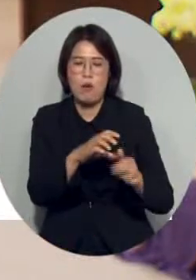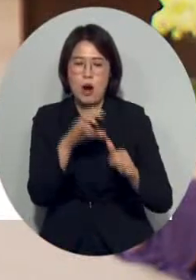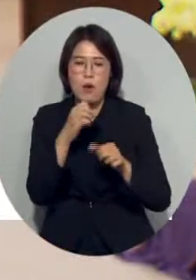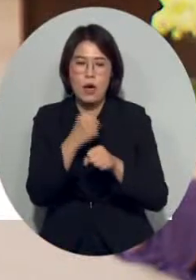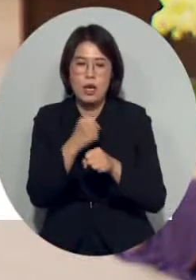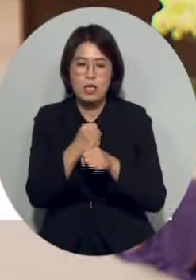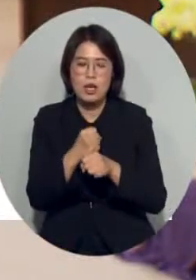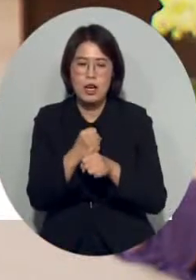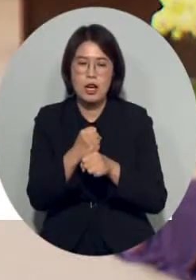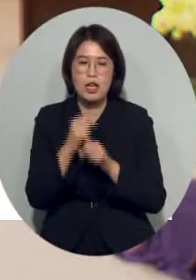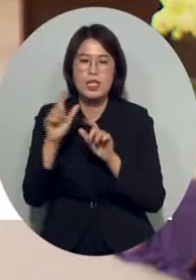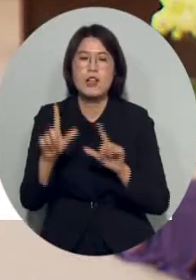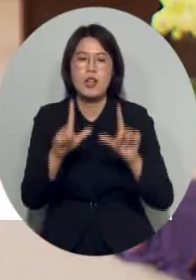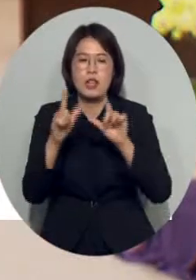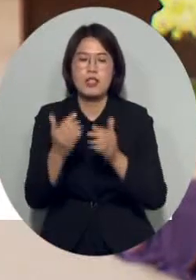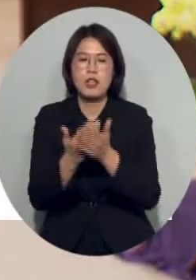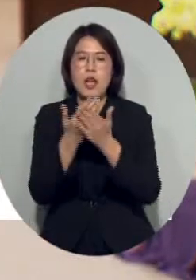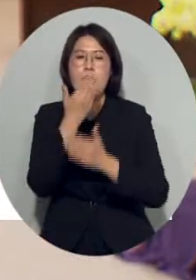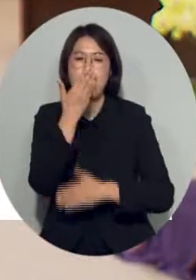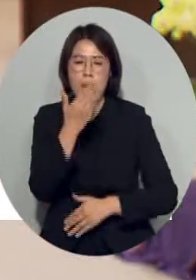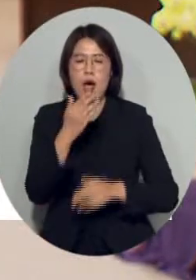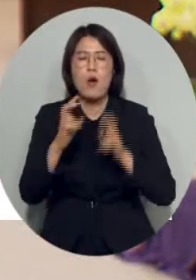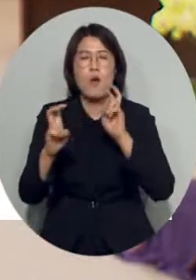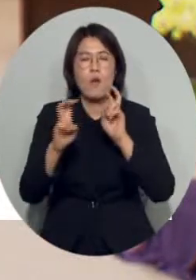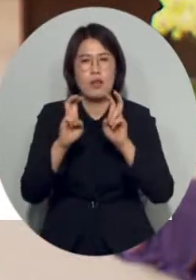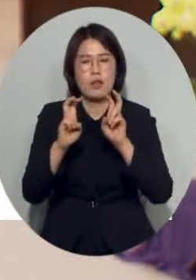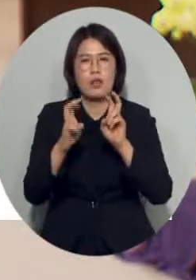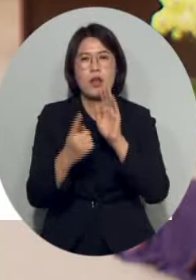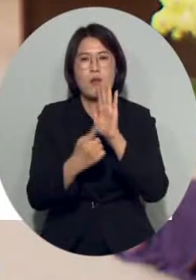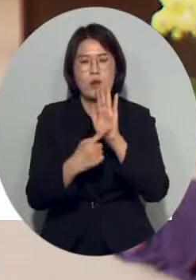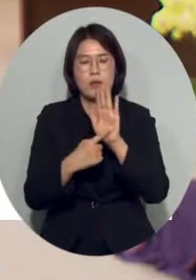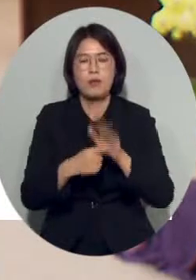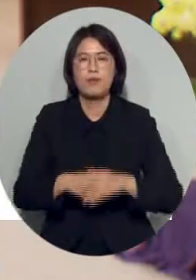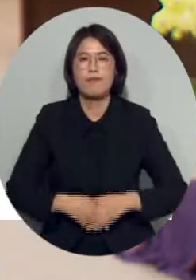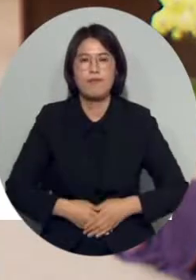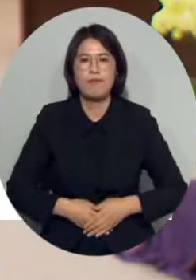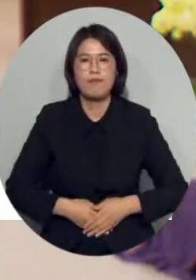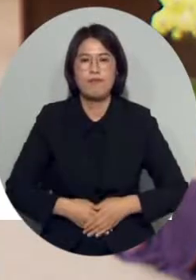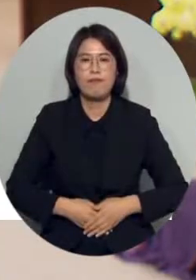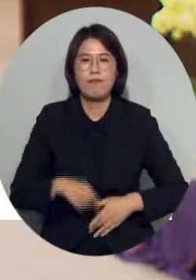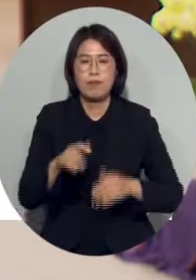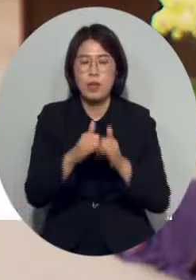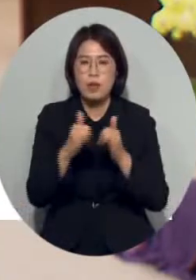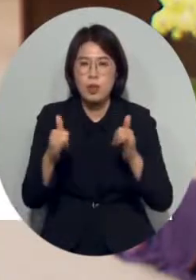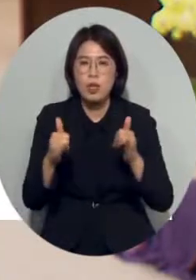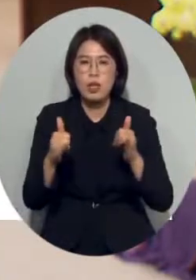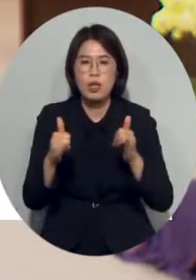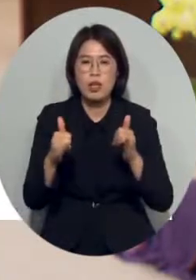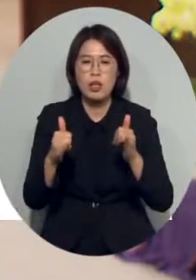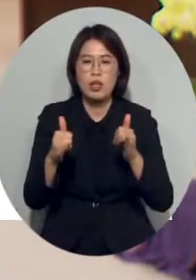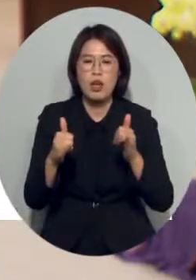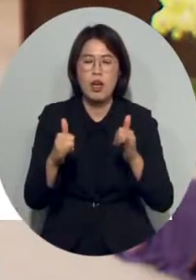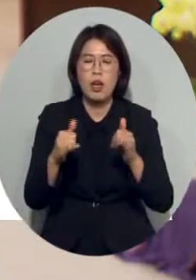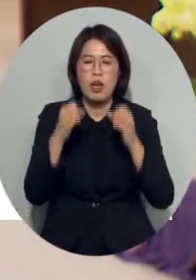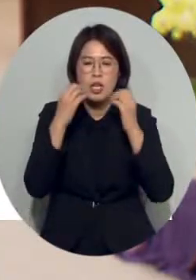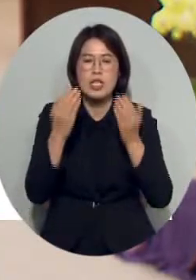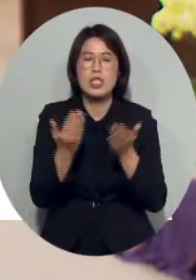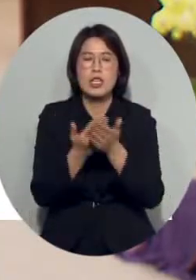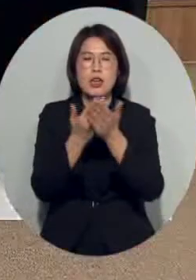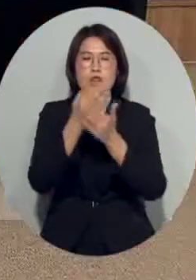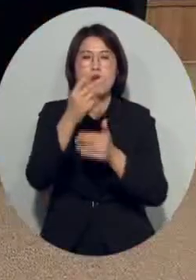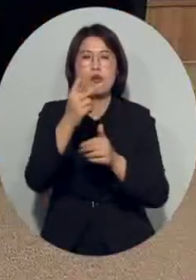영주에 정착해서 성장할 수 있는 소셜 벤처들을 저희들이 모집을 할 거고요. 그분들한테 엑셀러레이션 프로그램을 제공하게